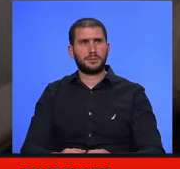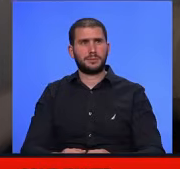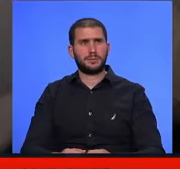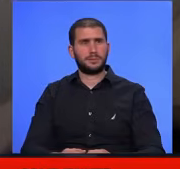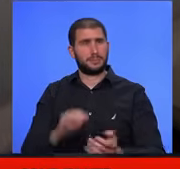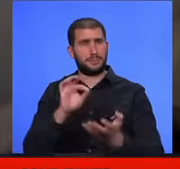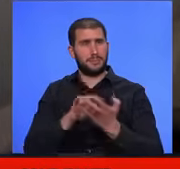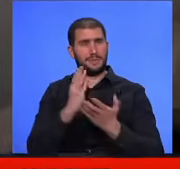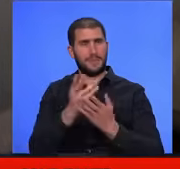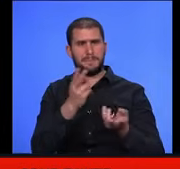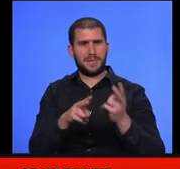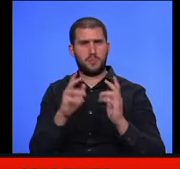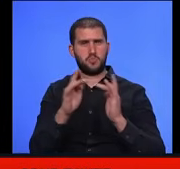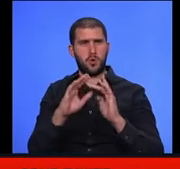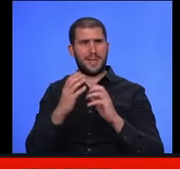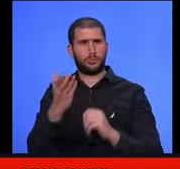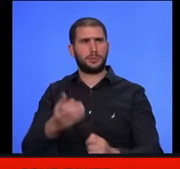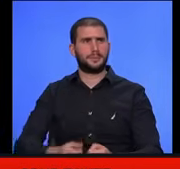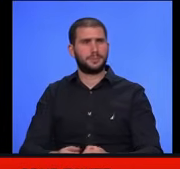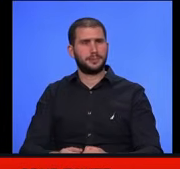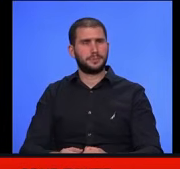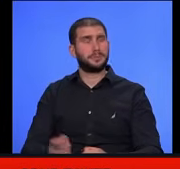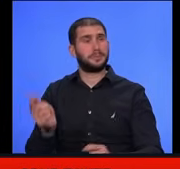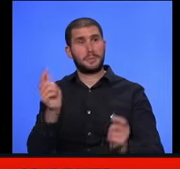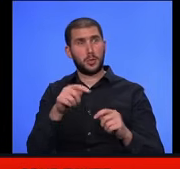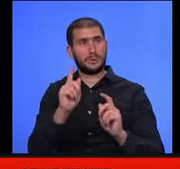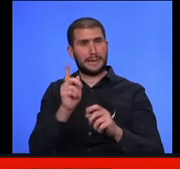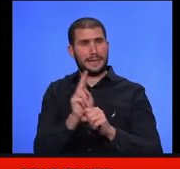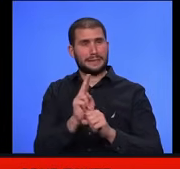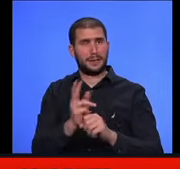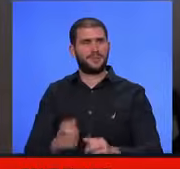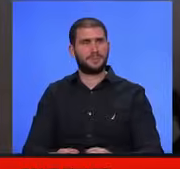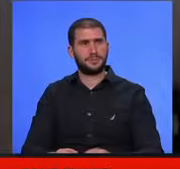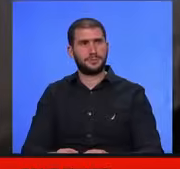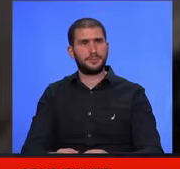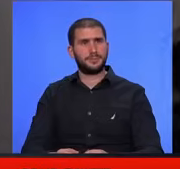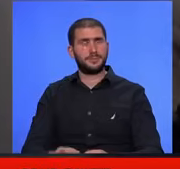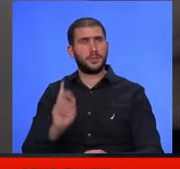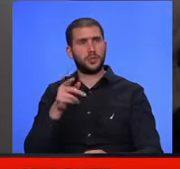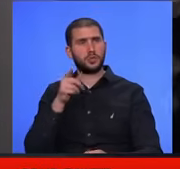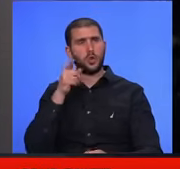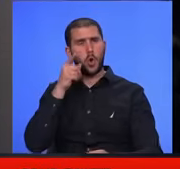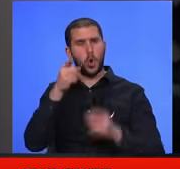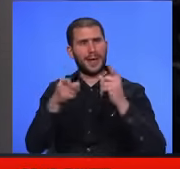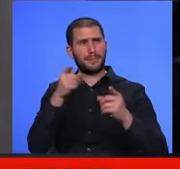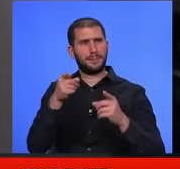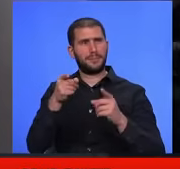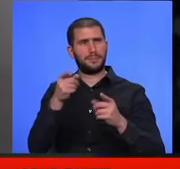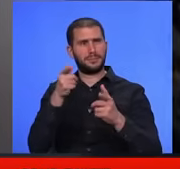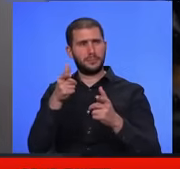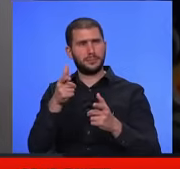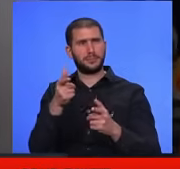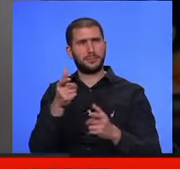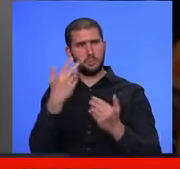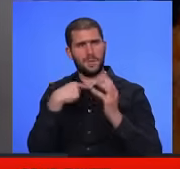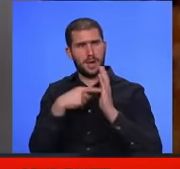นี่ตอนนี้มีคนตายหน้าคือบูธแล้ว ยิงถึงนี่อะไรเมื่อกี้หมอบ้างระวังเ ลยแล้วมีรอยกระสุนคุณอยากไปดูไหมดิฉันพาไปดูต